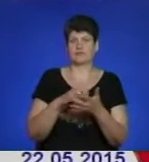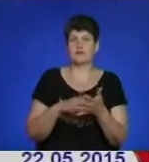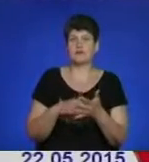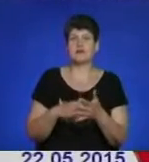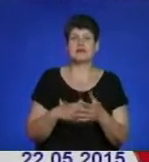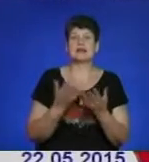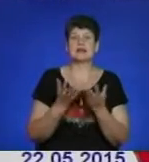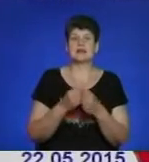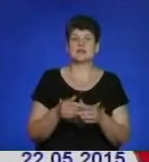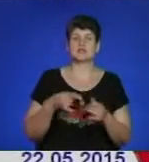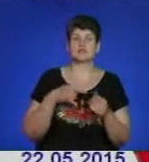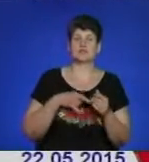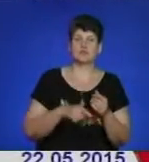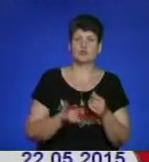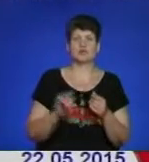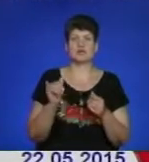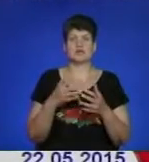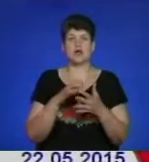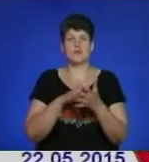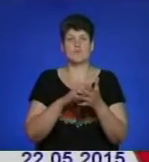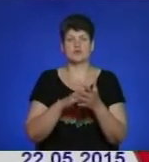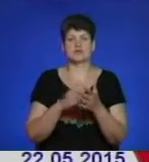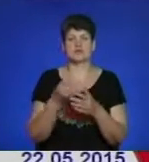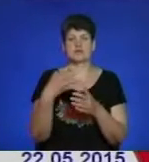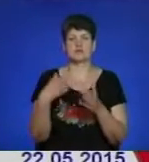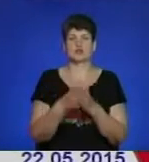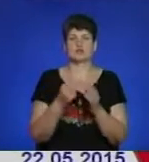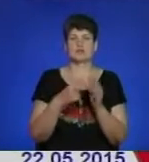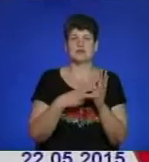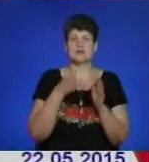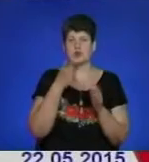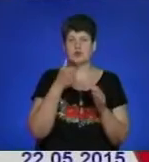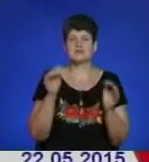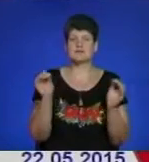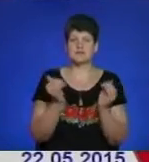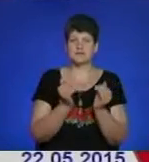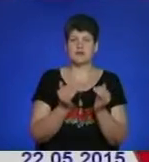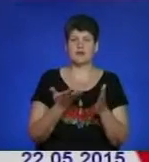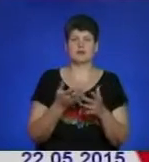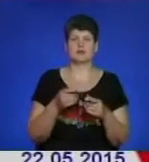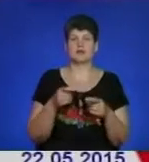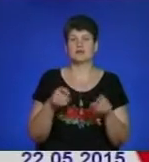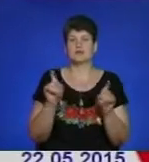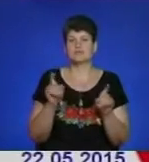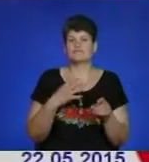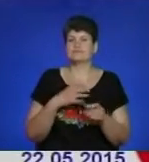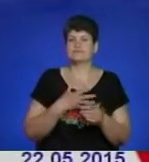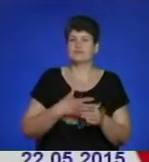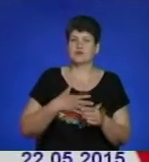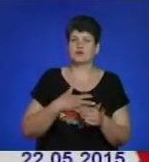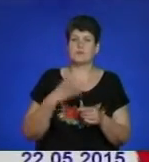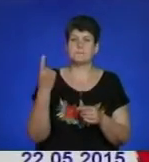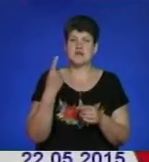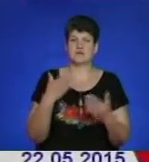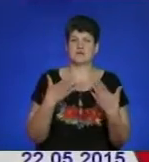пологів і абортів серед дівчат від 15 до 17 років знизилася. Також рівень гінекологів насторожує те, що перші сексуальні